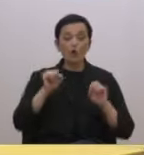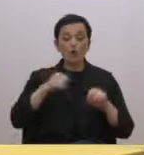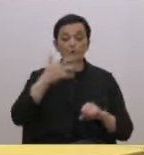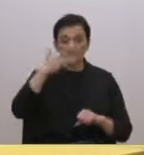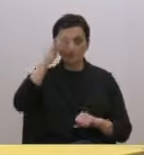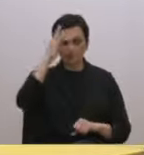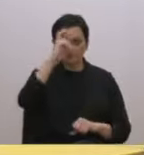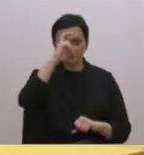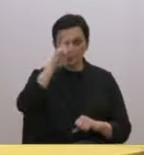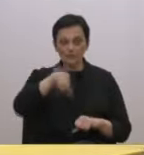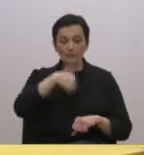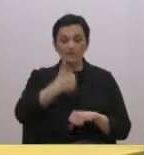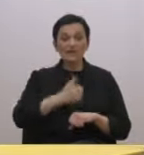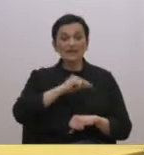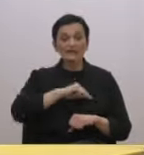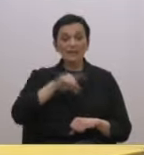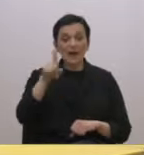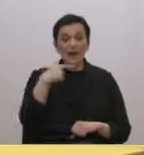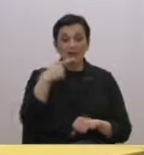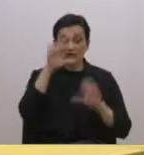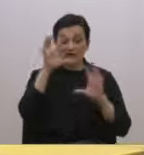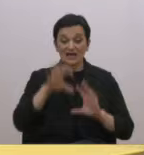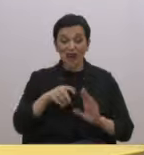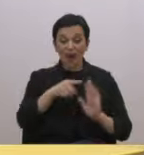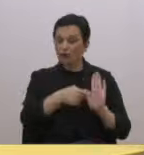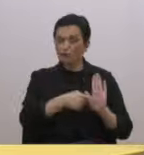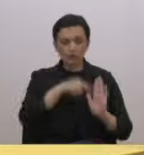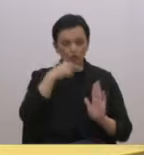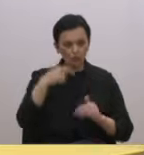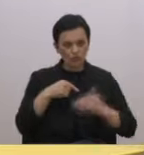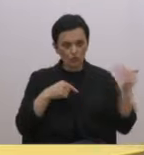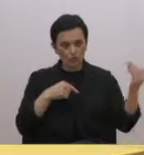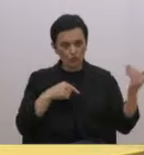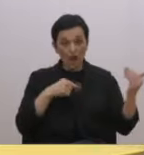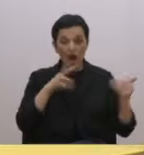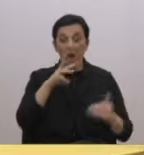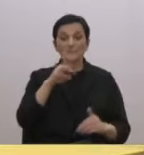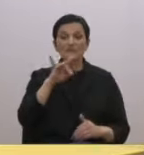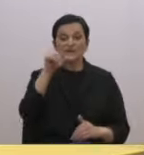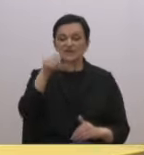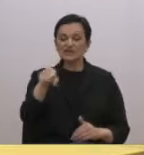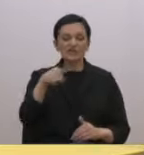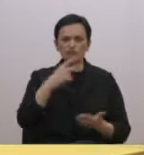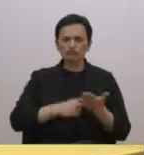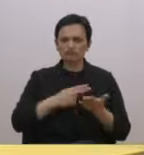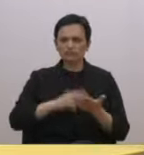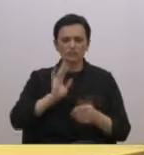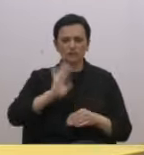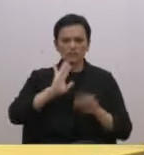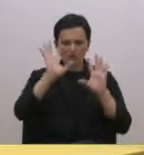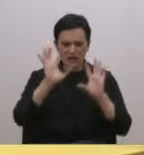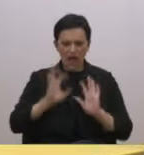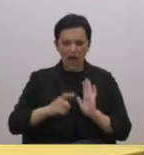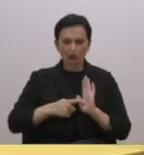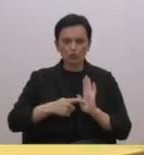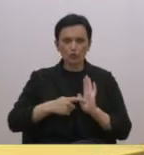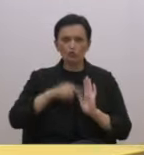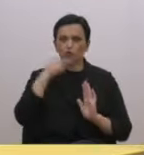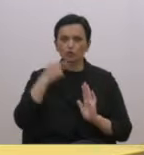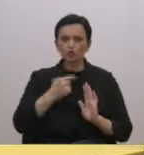ამერიკის სახელმწიფო დეპარტამენტი ამბობდეს რომ ეს კანონი რუსულია და მდინარაძე ამტკიცებდეს რომ ეს კანონი არ